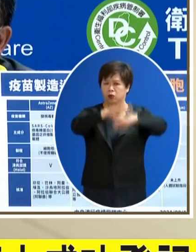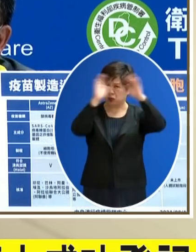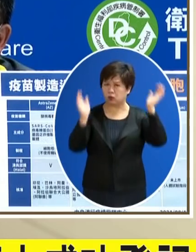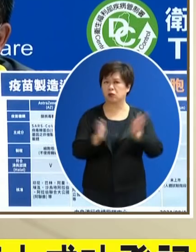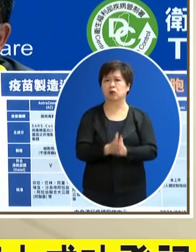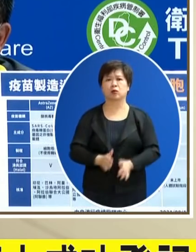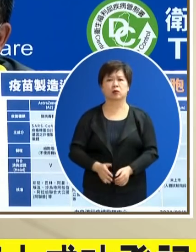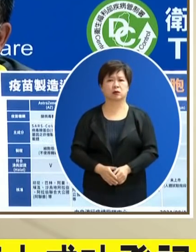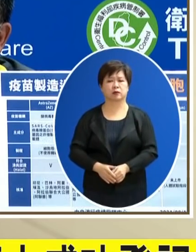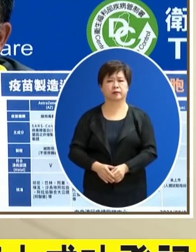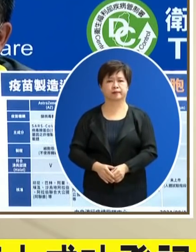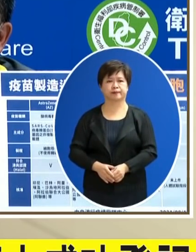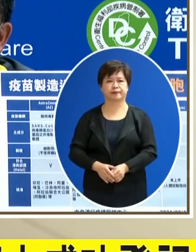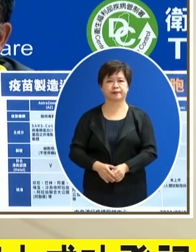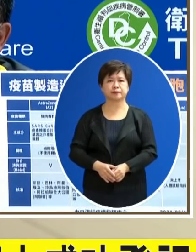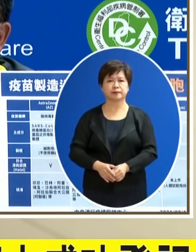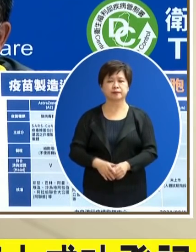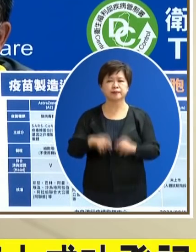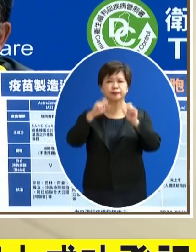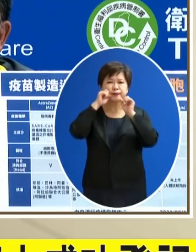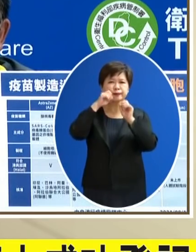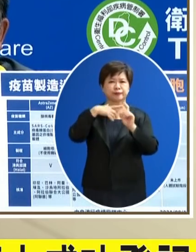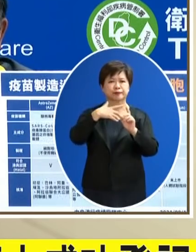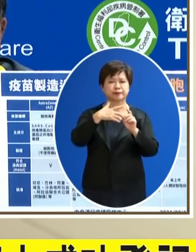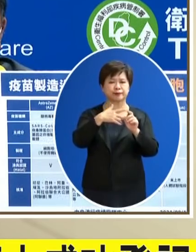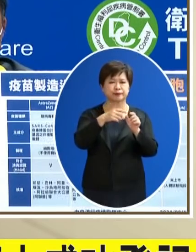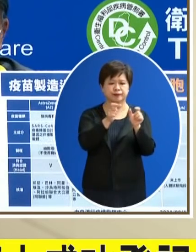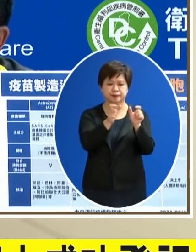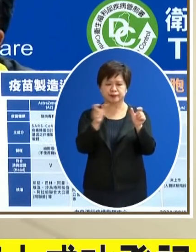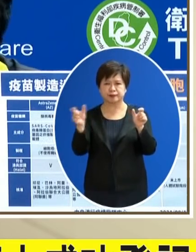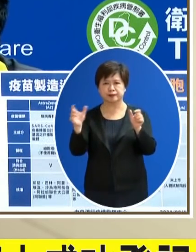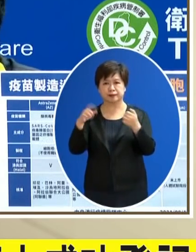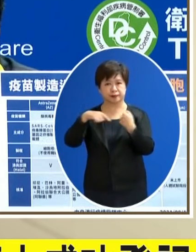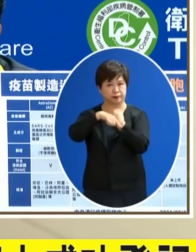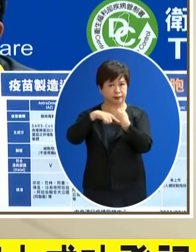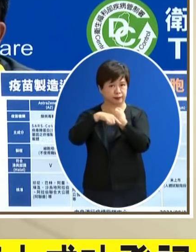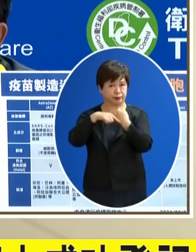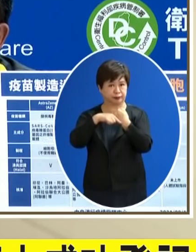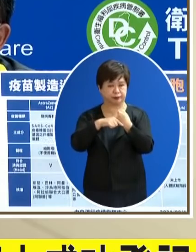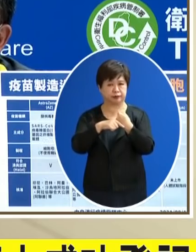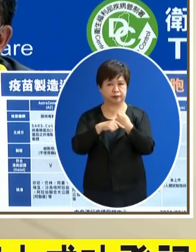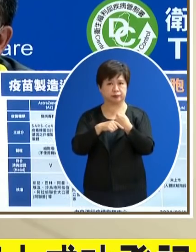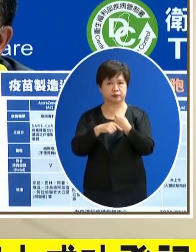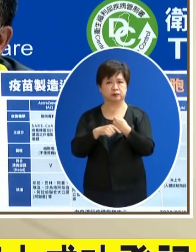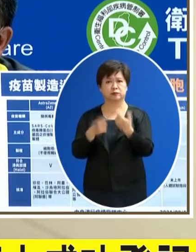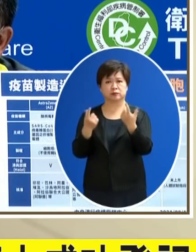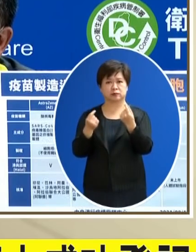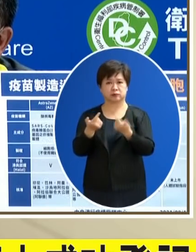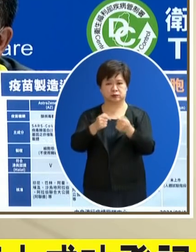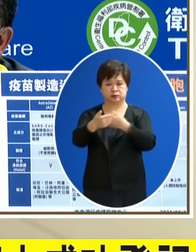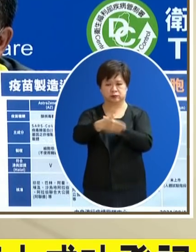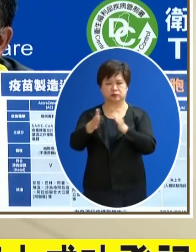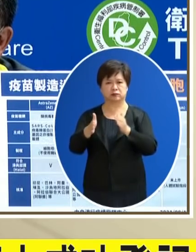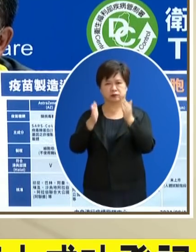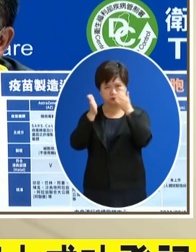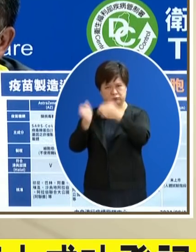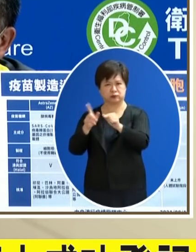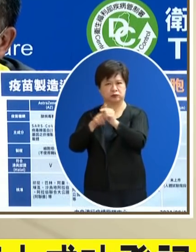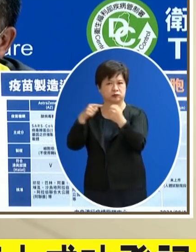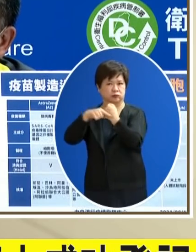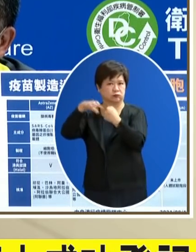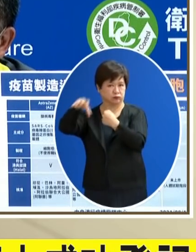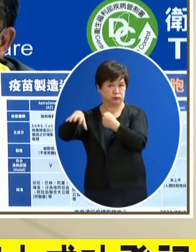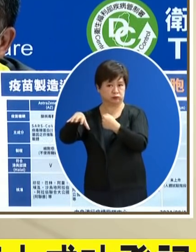那当然那个整个的品项，那是我们在研究的部分，我们是叫这次都同样实验室都在中研院所做